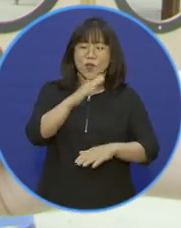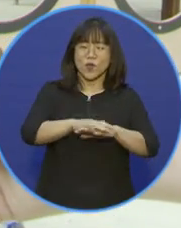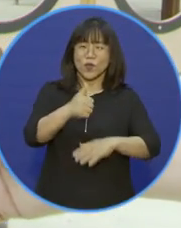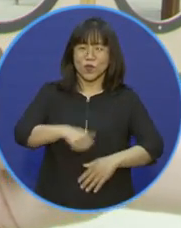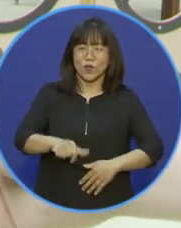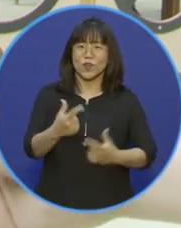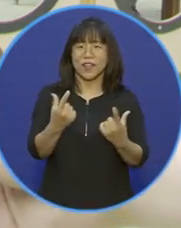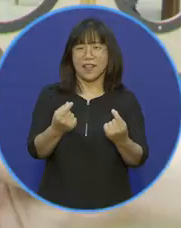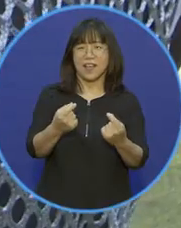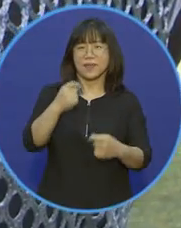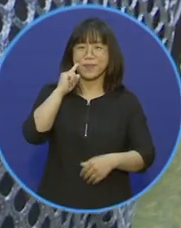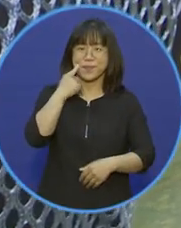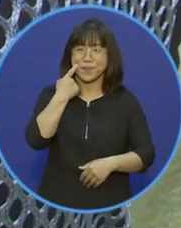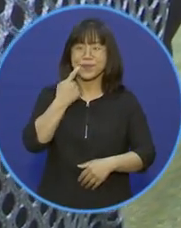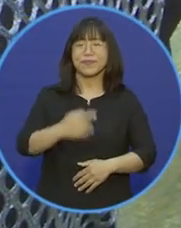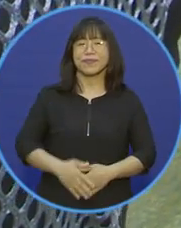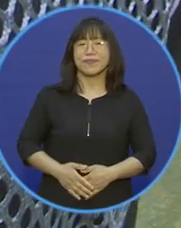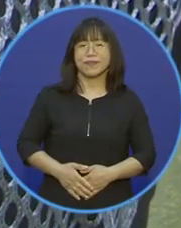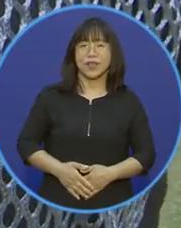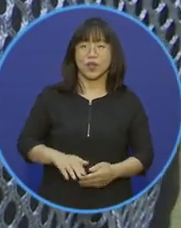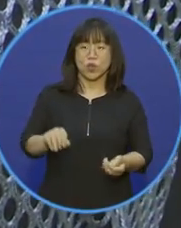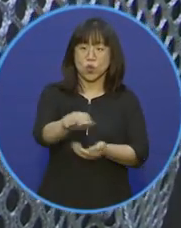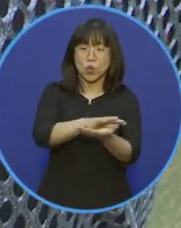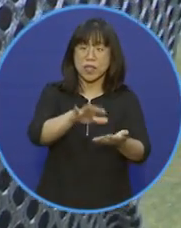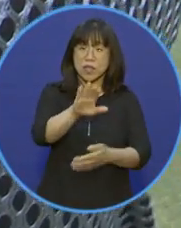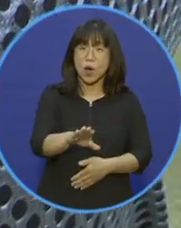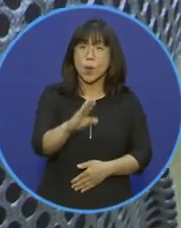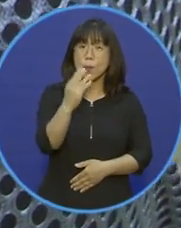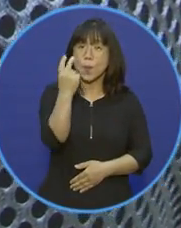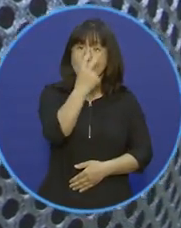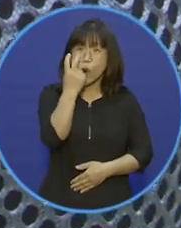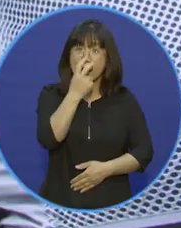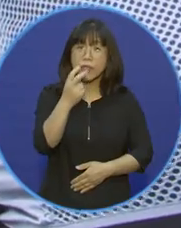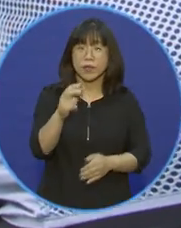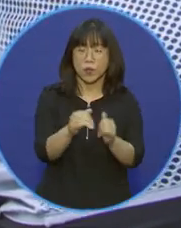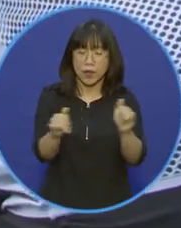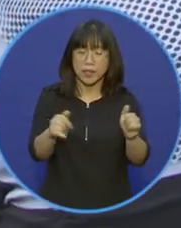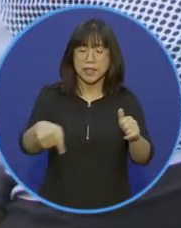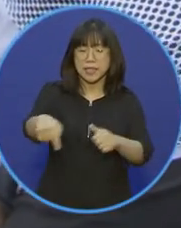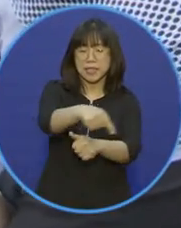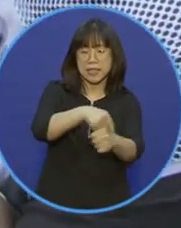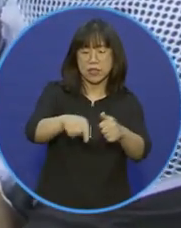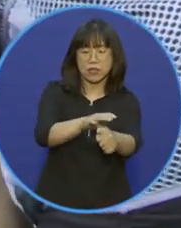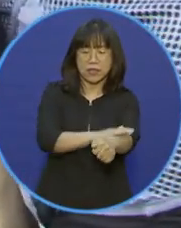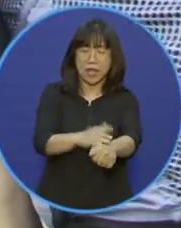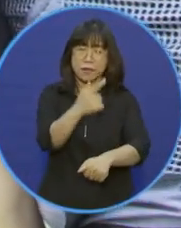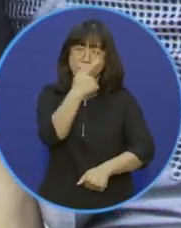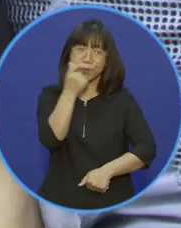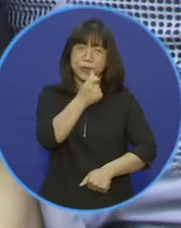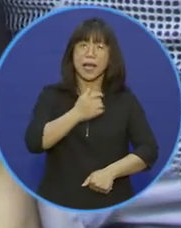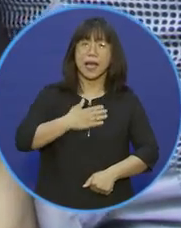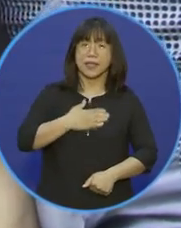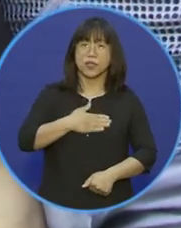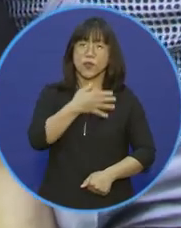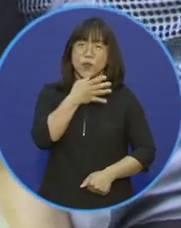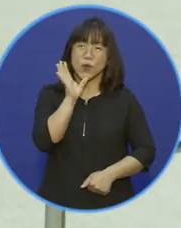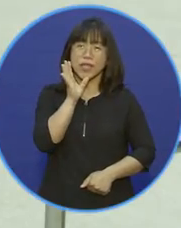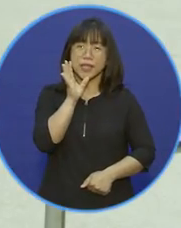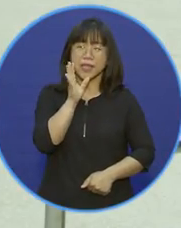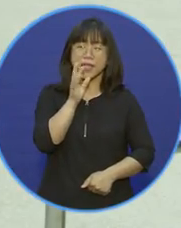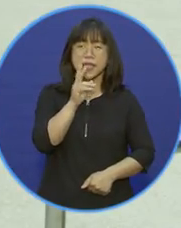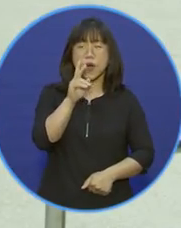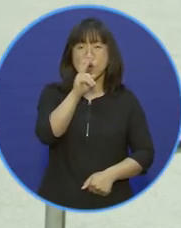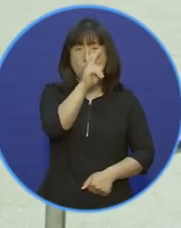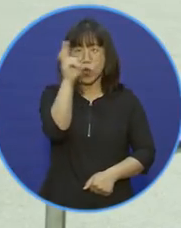이뻐요. 아이들이. 놀이터 보안관은 지역 사정을 잘 아는 어르신들로 구성됐으며 매일 오후